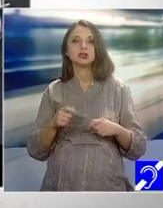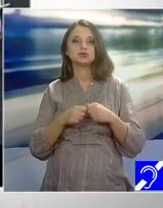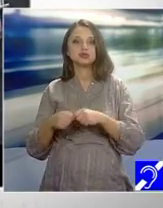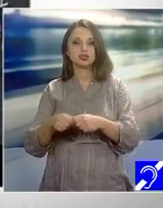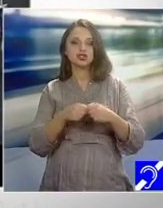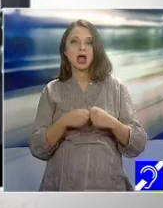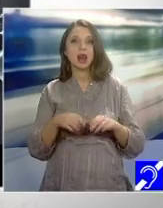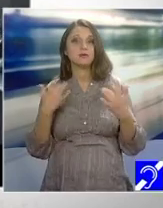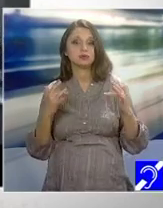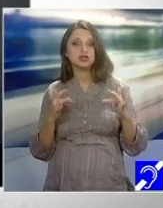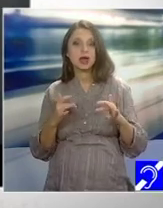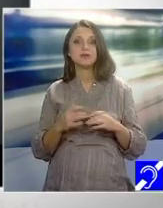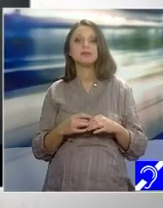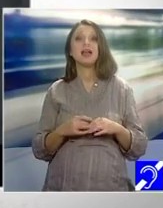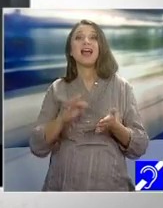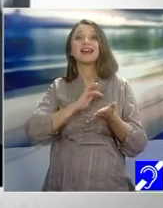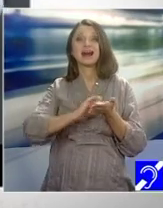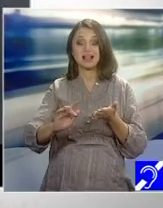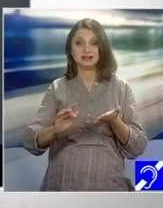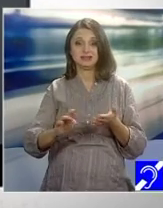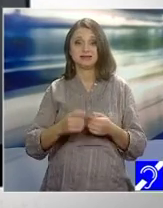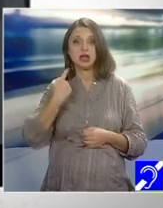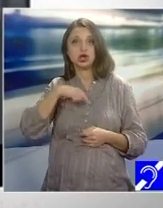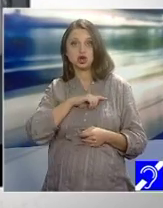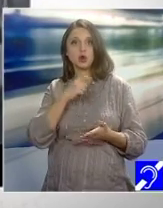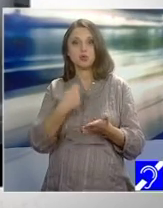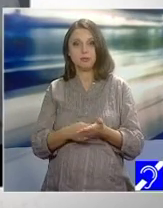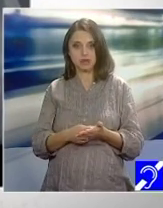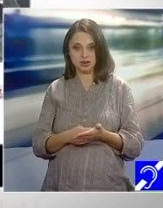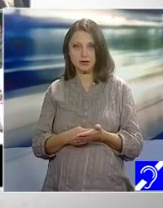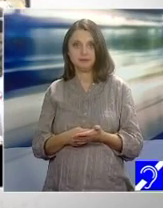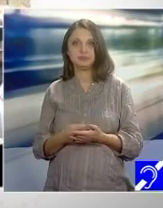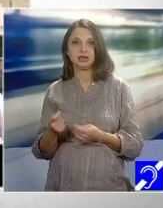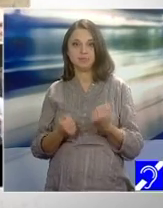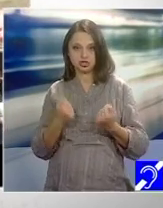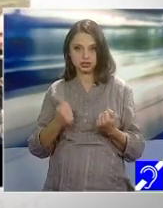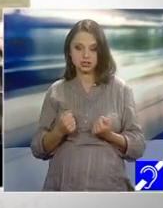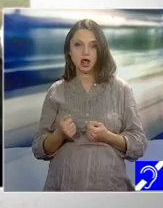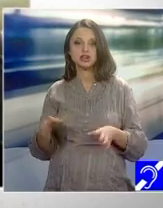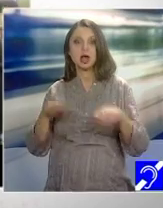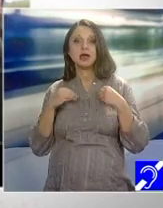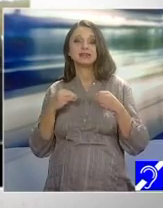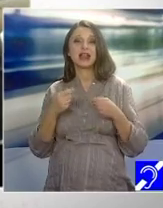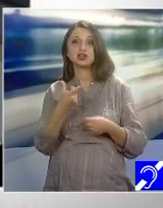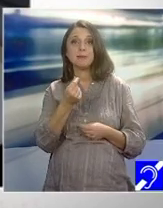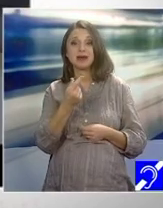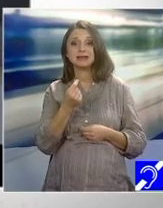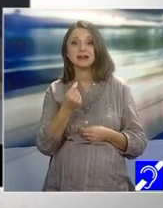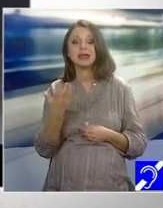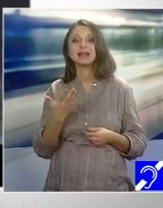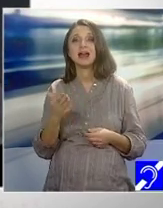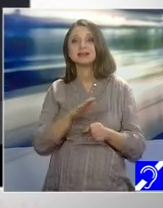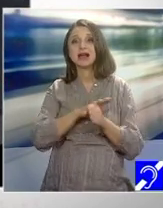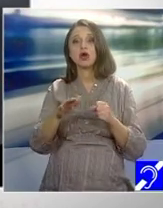gratuit. Deci noi o să achiziționăm mașina și o să atragem parteneri care să susțină... Care să acope costurile, exact,